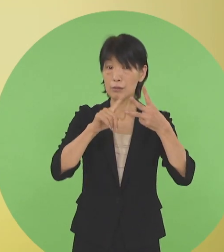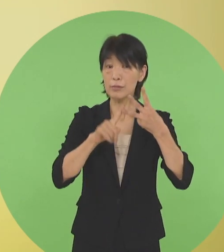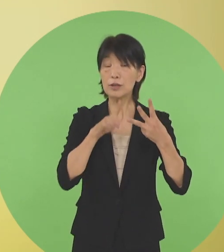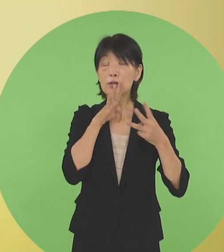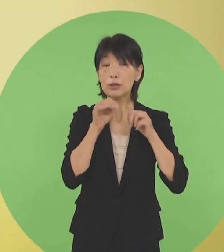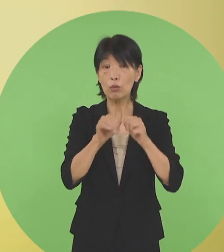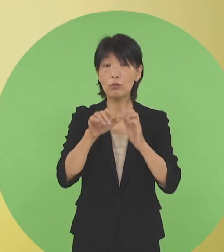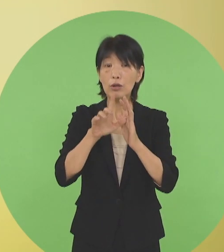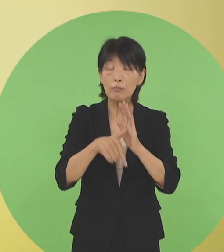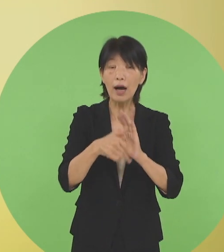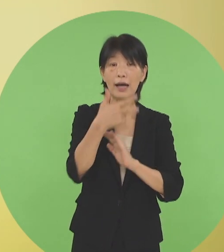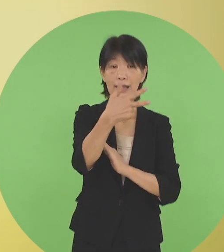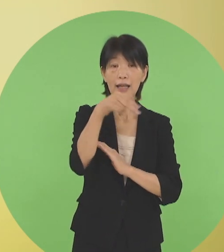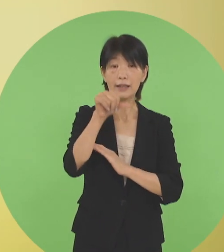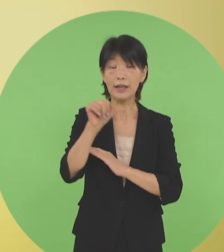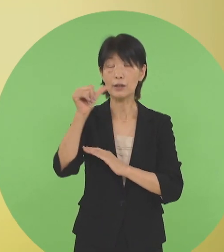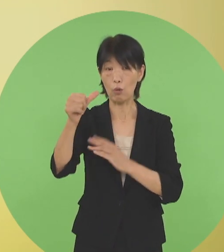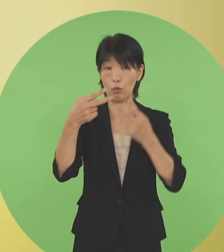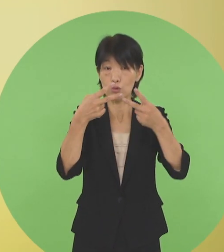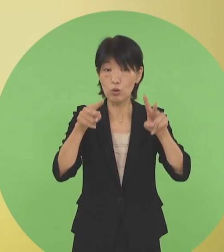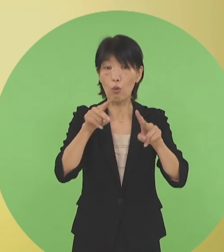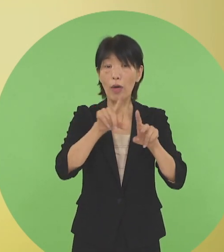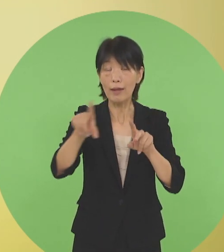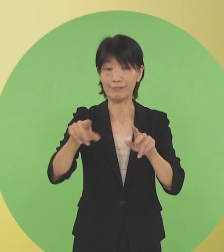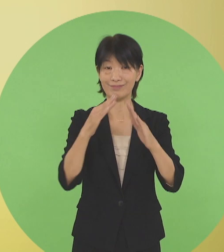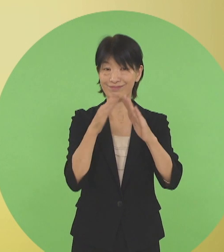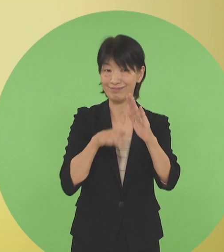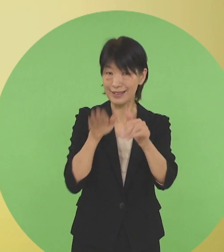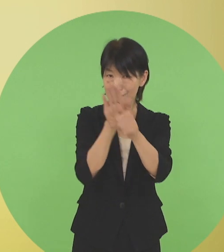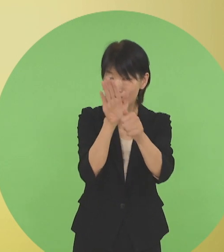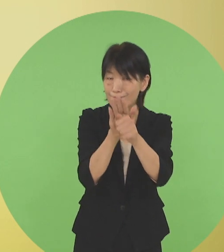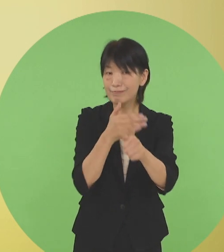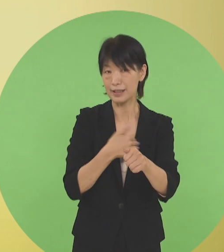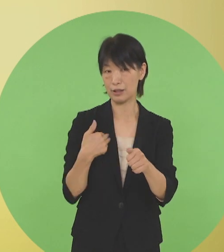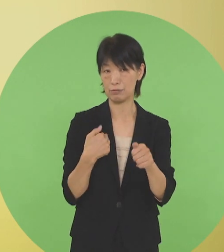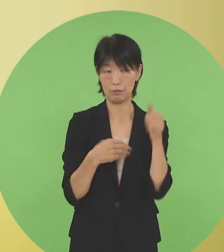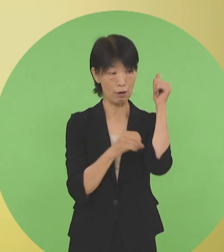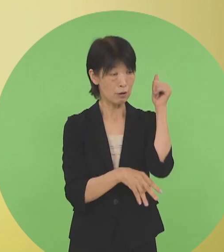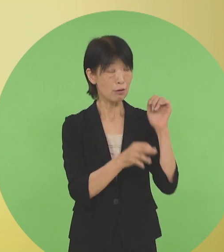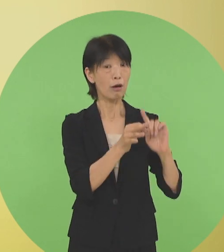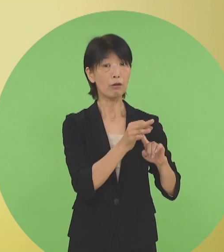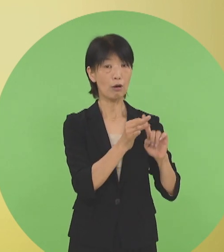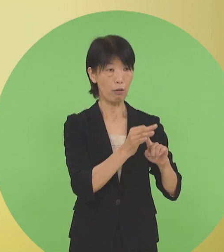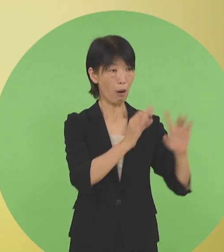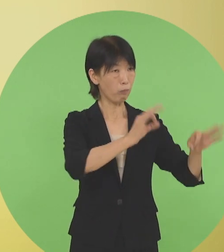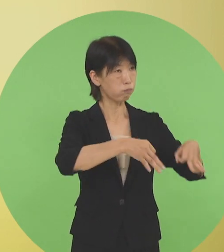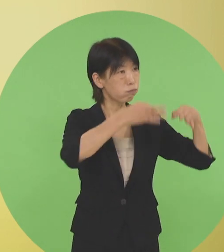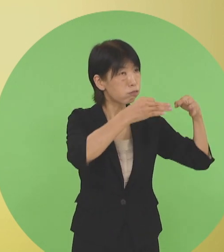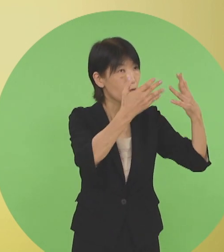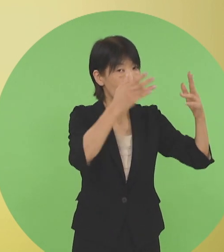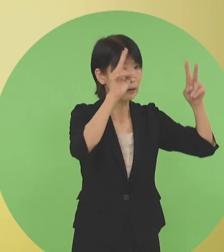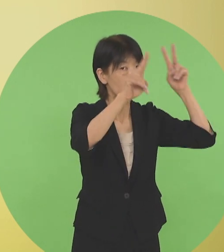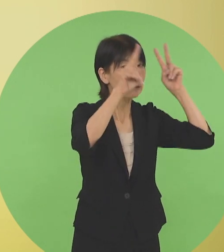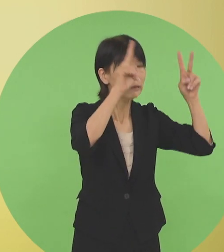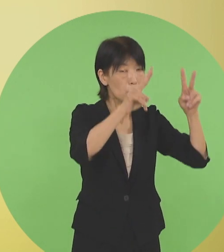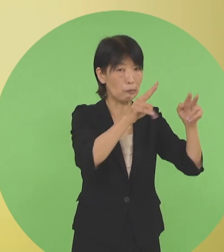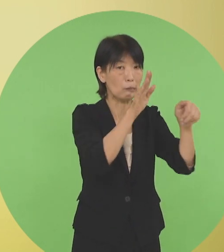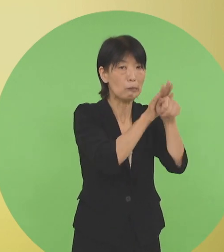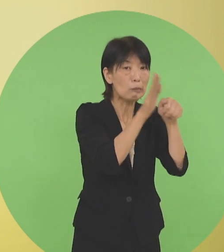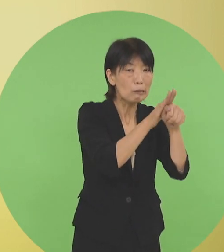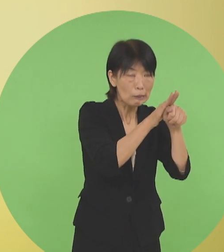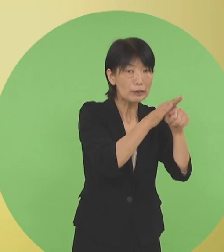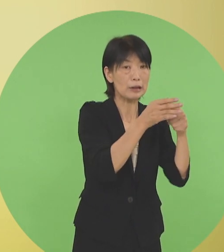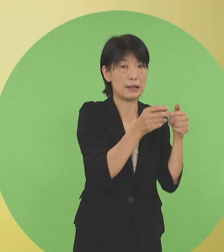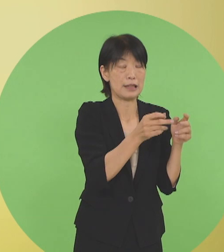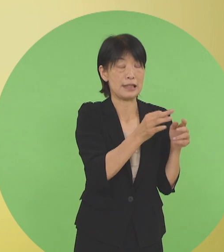実行すれば 7.5 兆円の家計応援になります。財源は富裕層や大企業への優遇税制を垂らすな